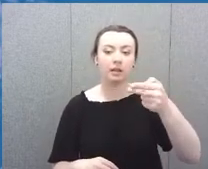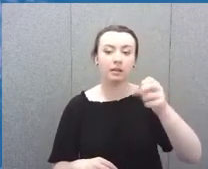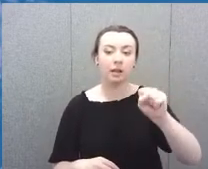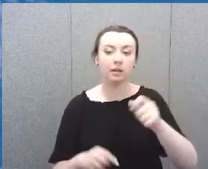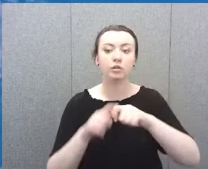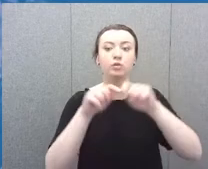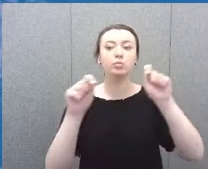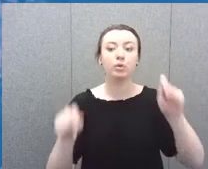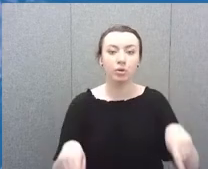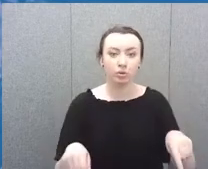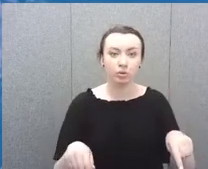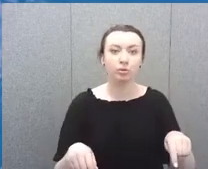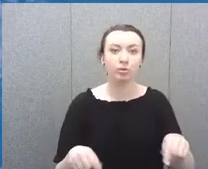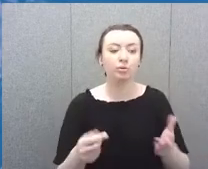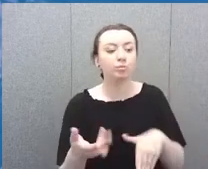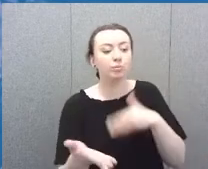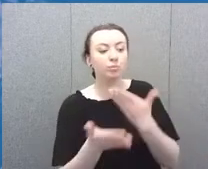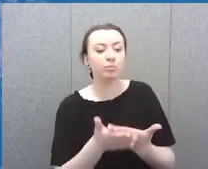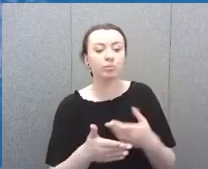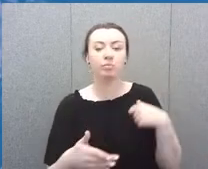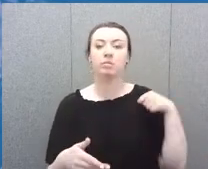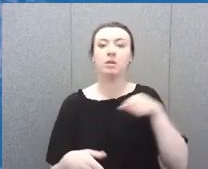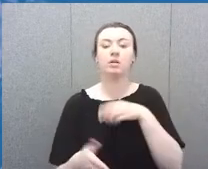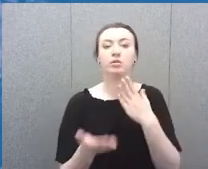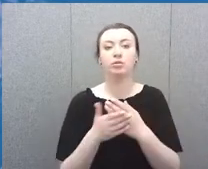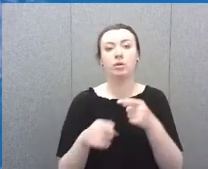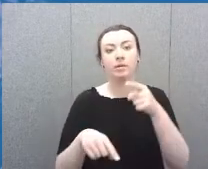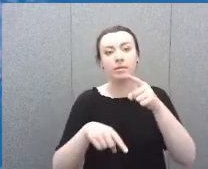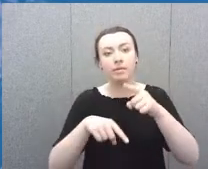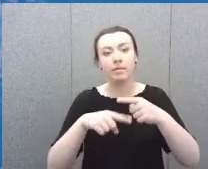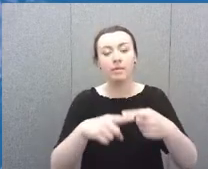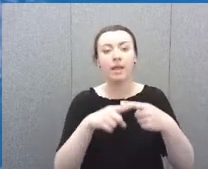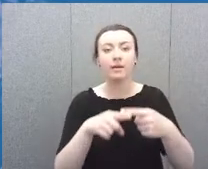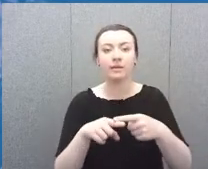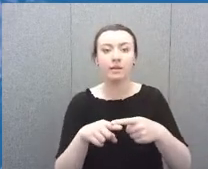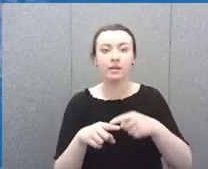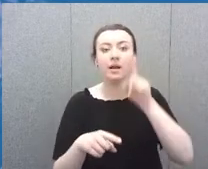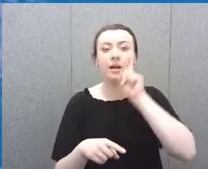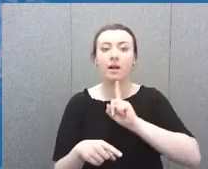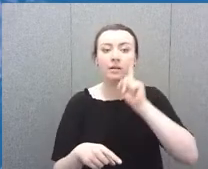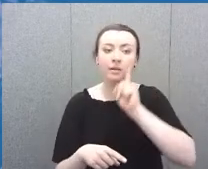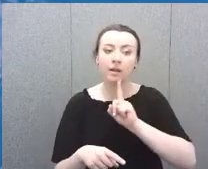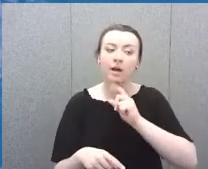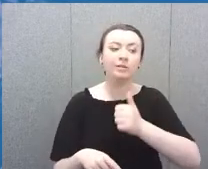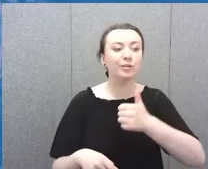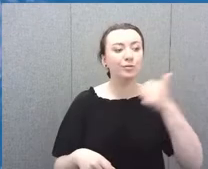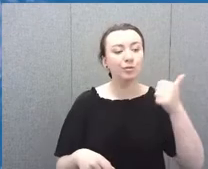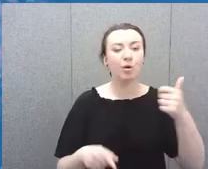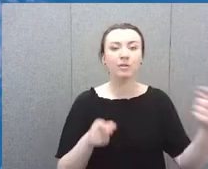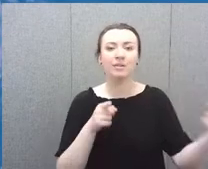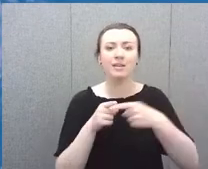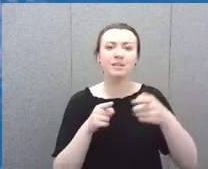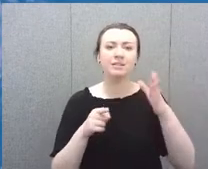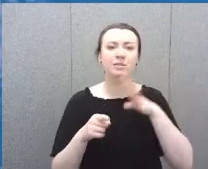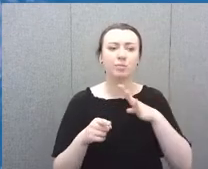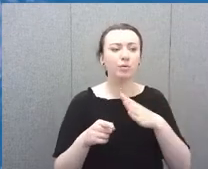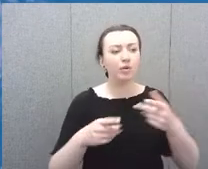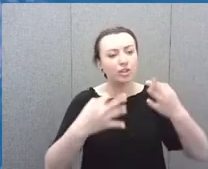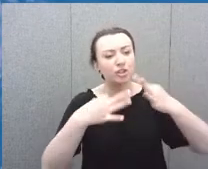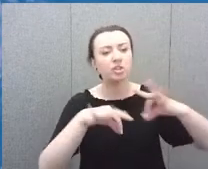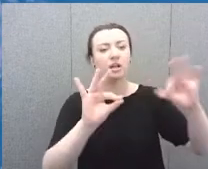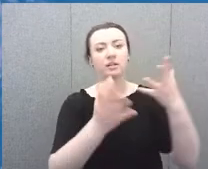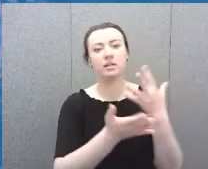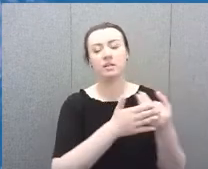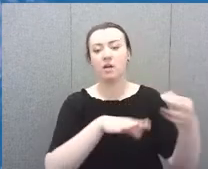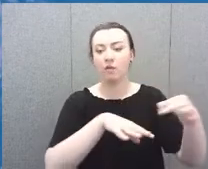Она говорила, что просто вот пришла в политике для того, чтобы высвободить своего мужа, который был задержан